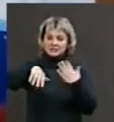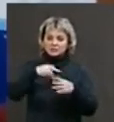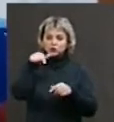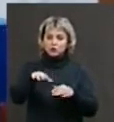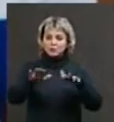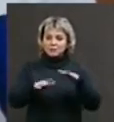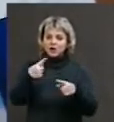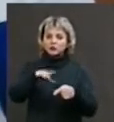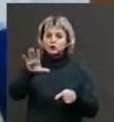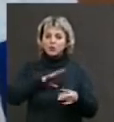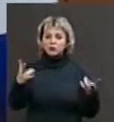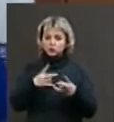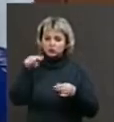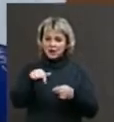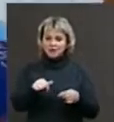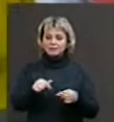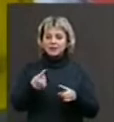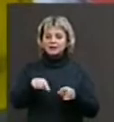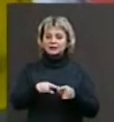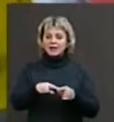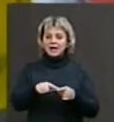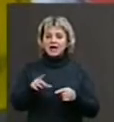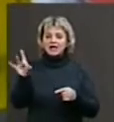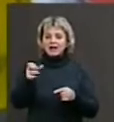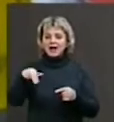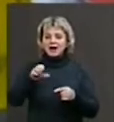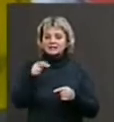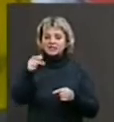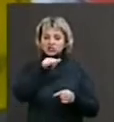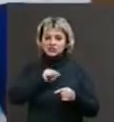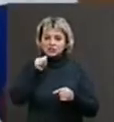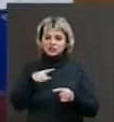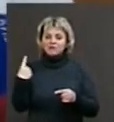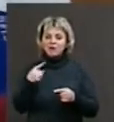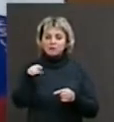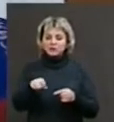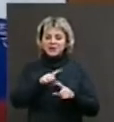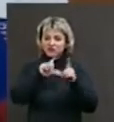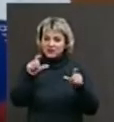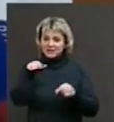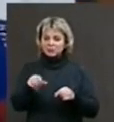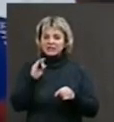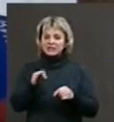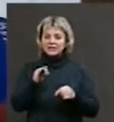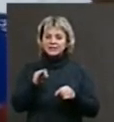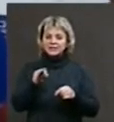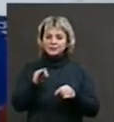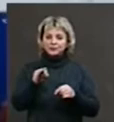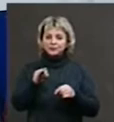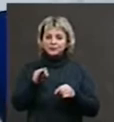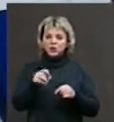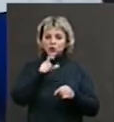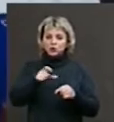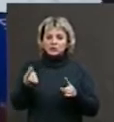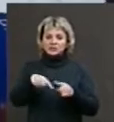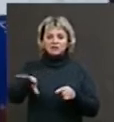той пропорции, которая была нужна для реакции. Это секрет, во-первых, фирмы, во-вторых, и как бы